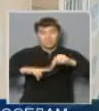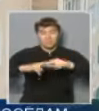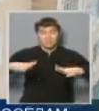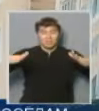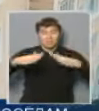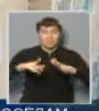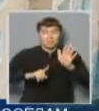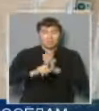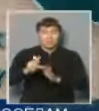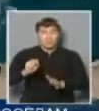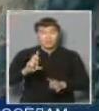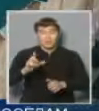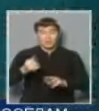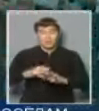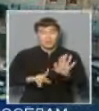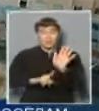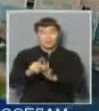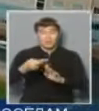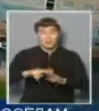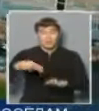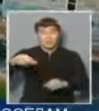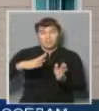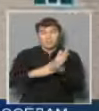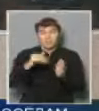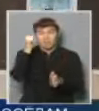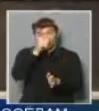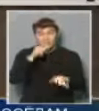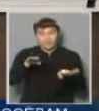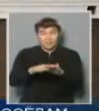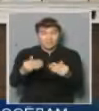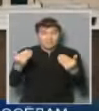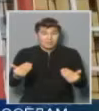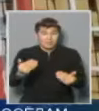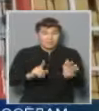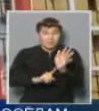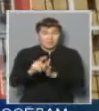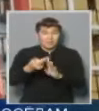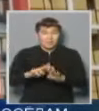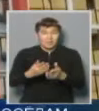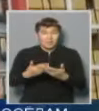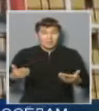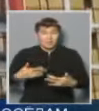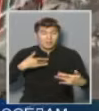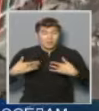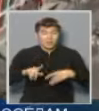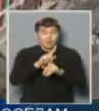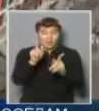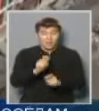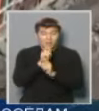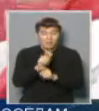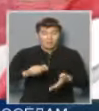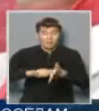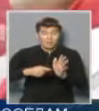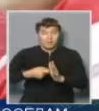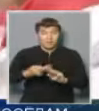жилого комплекса «Оброй Резиденс» началось в 2019 году. Теперь вот состоялась торжественная церемония вручения ключей от